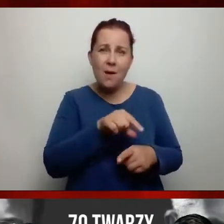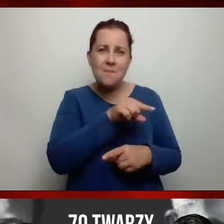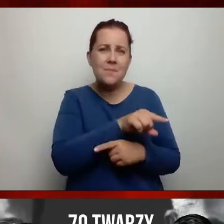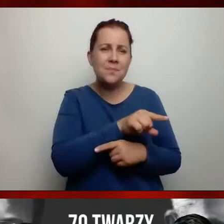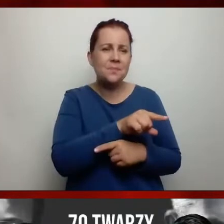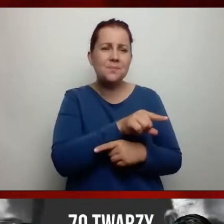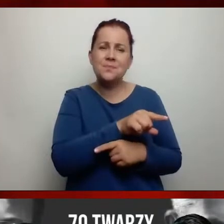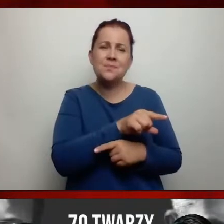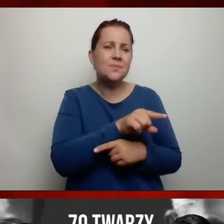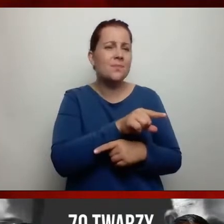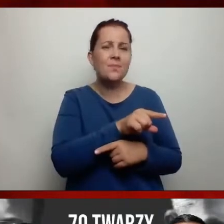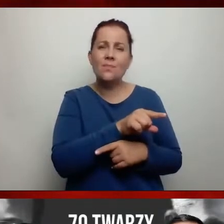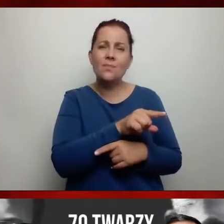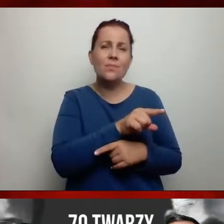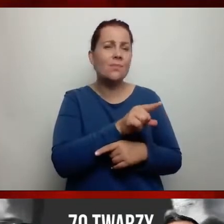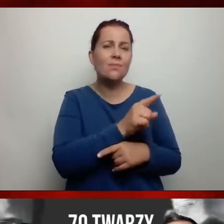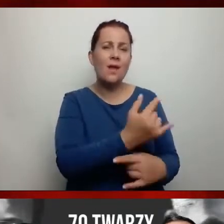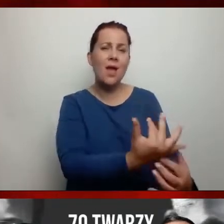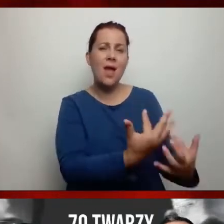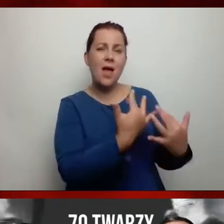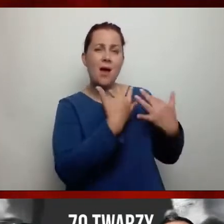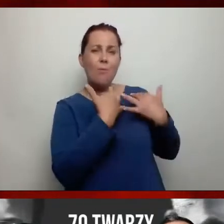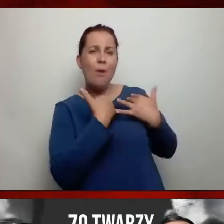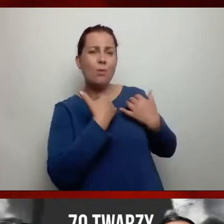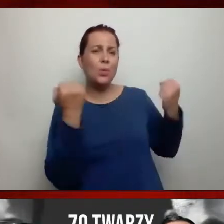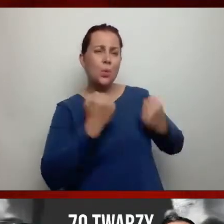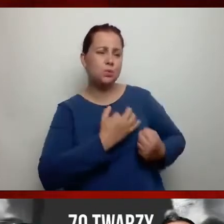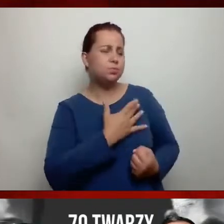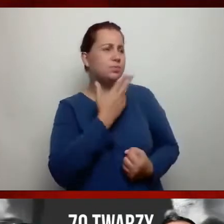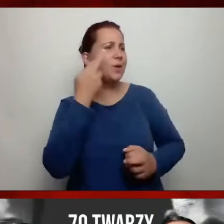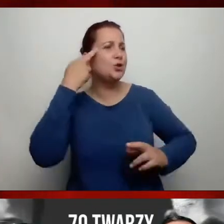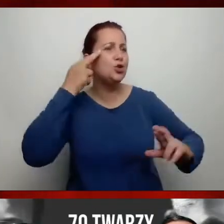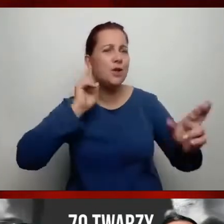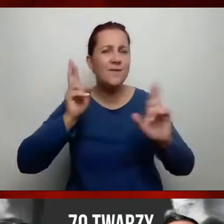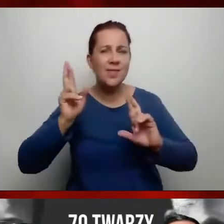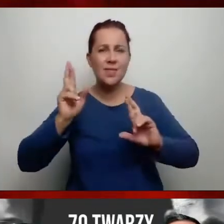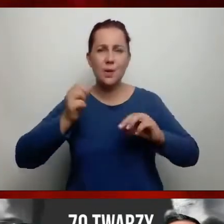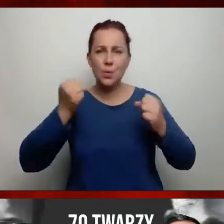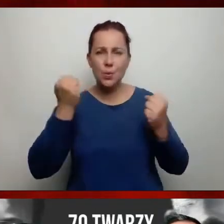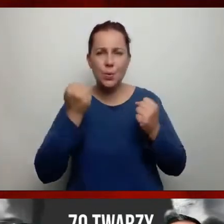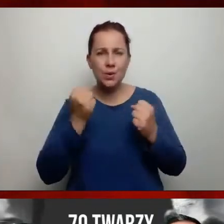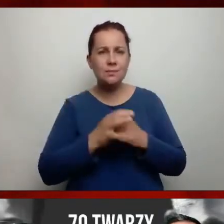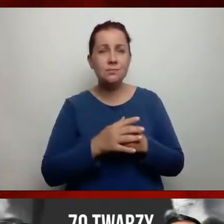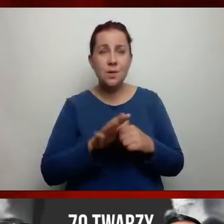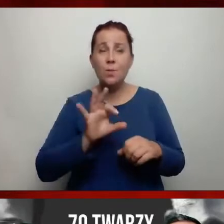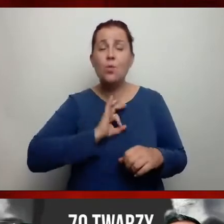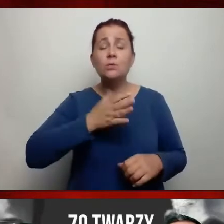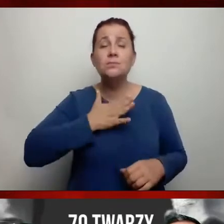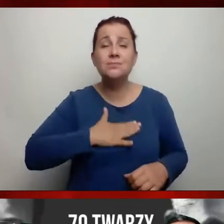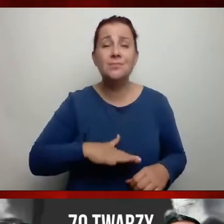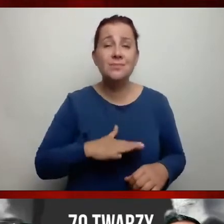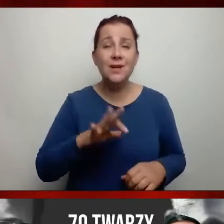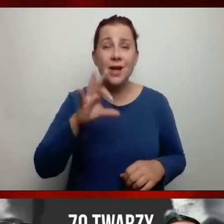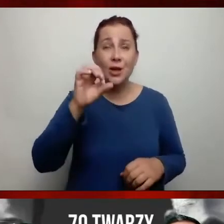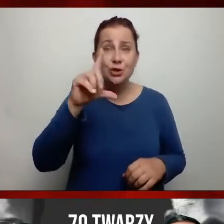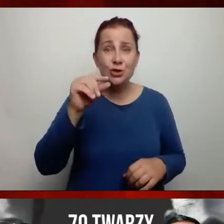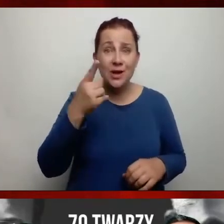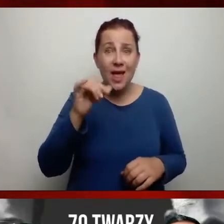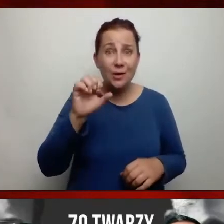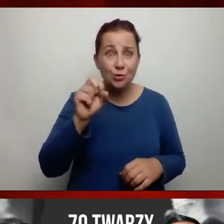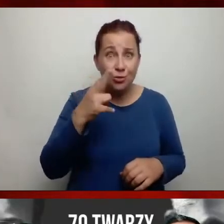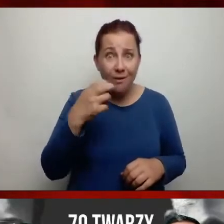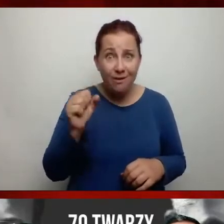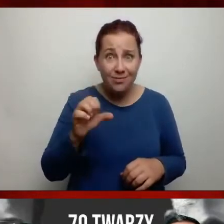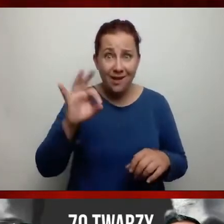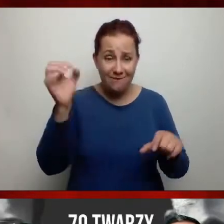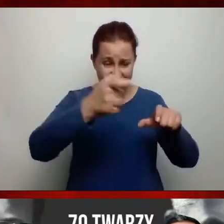są emocjonalne, tak dźwięczą. No, moim ulubionym fragment jest śledziona z węgorza wyrwana.